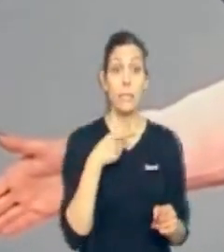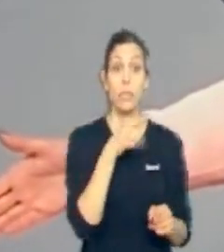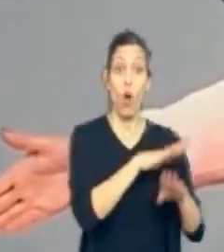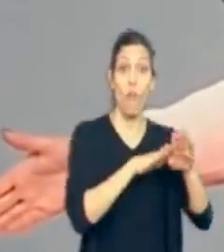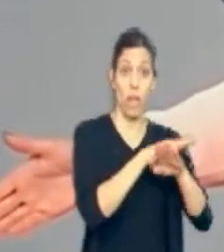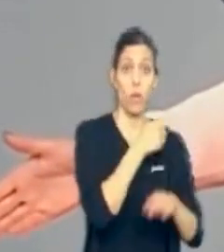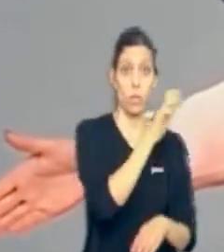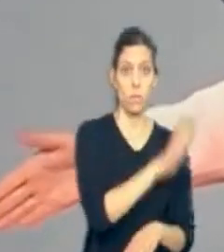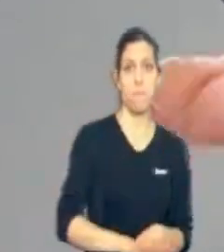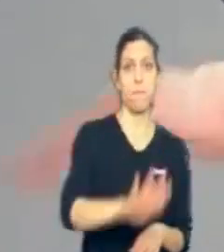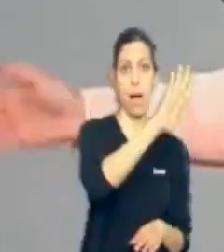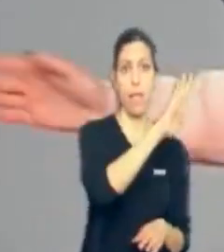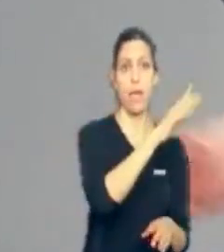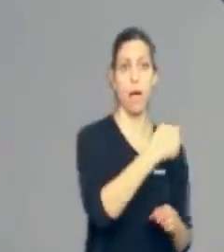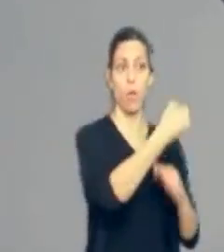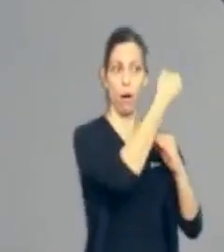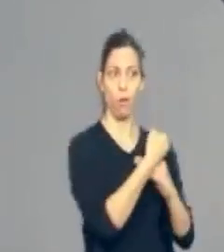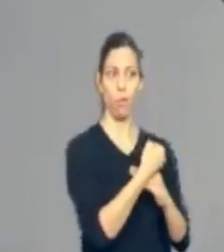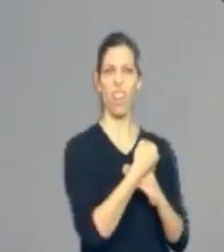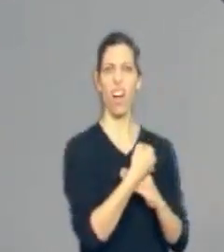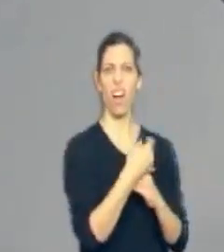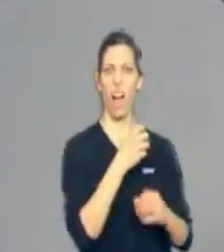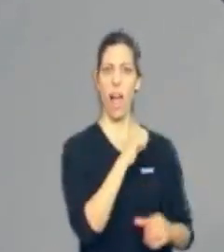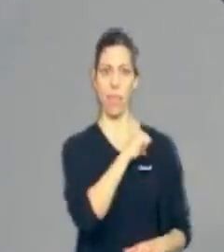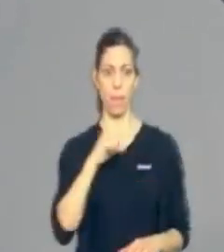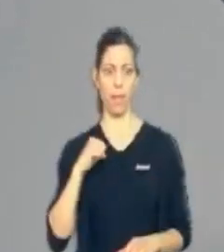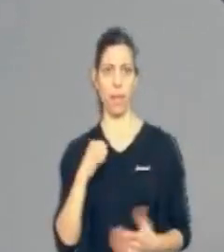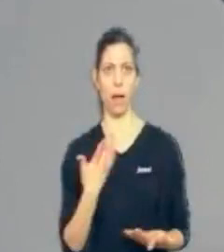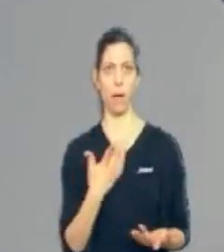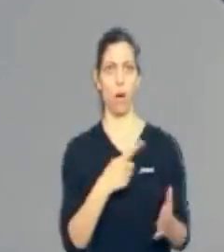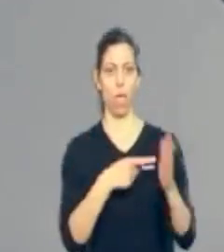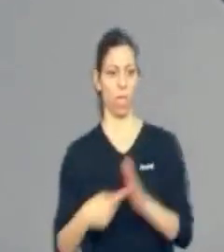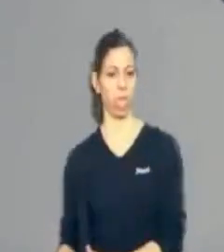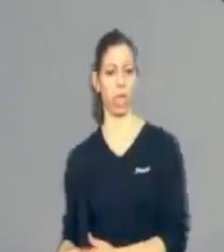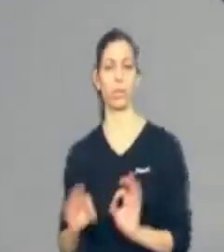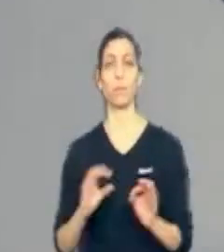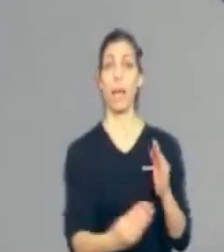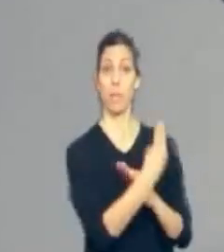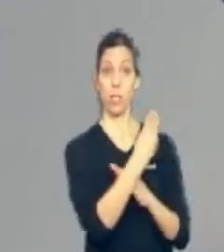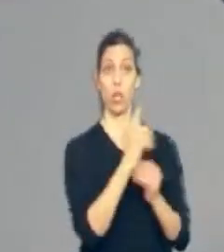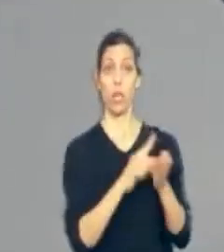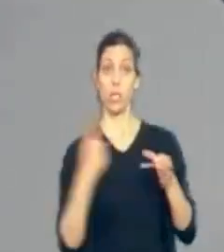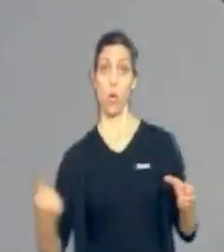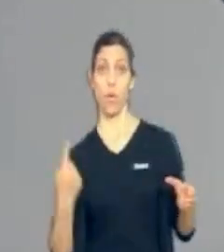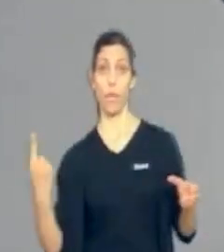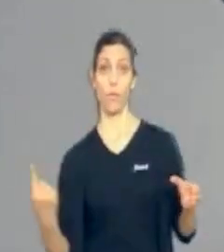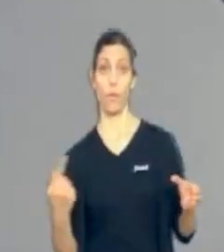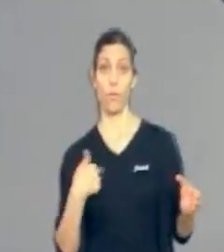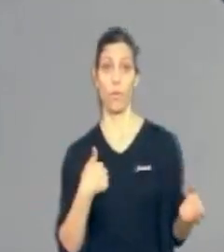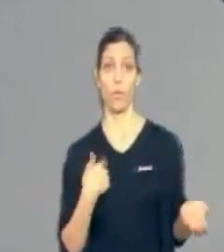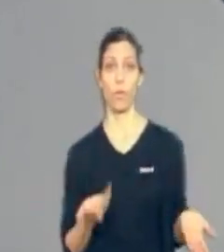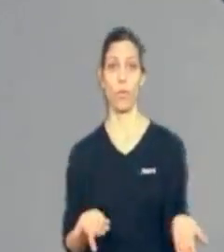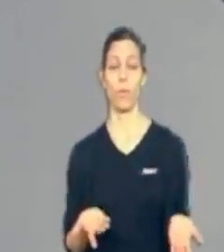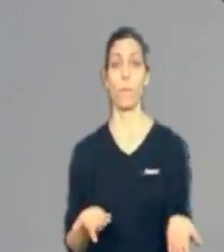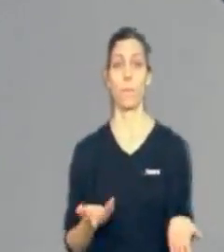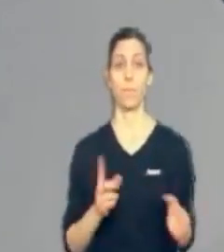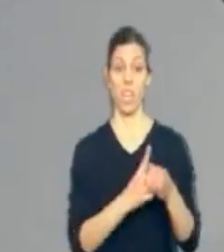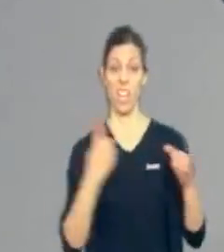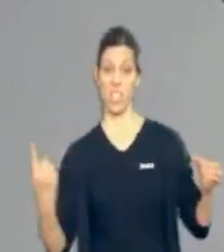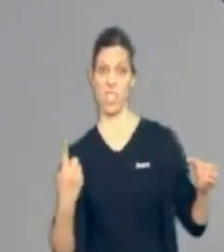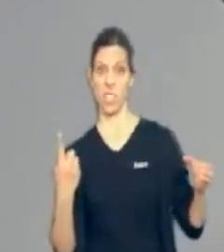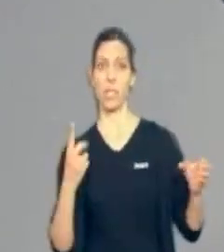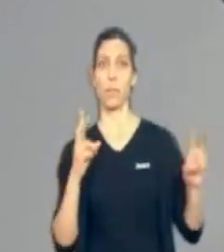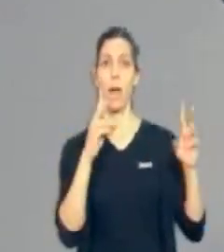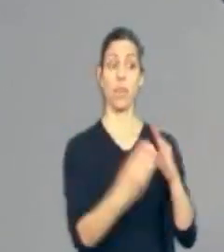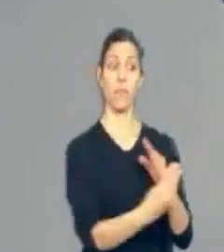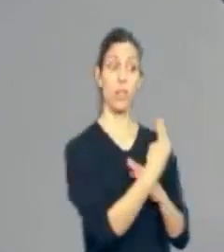govern d'Espanya ens independitza, per lo menos en les inversions, ens exclou. Ens exclou de les